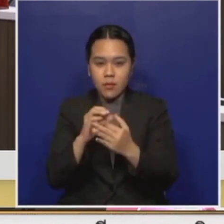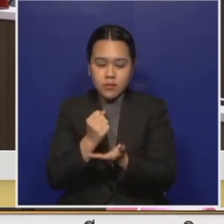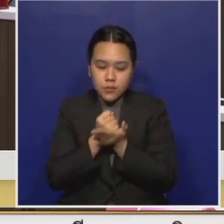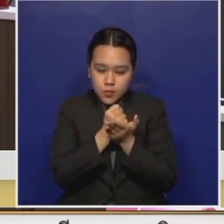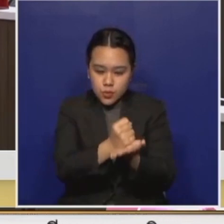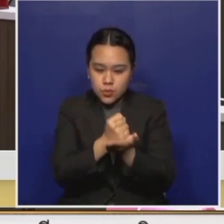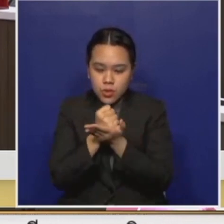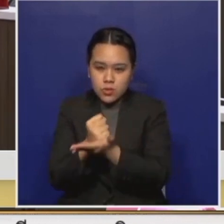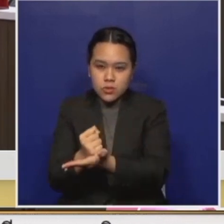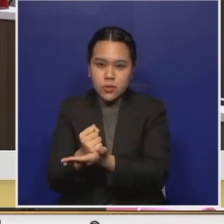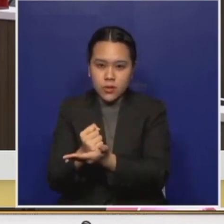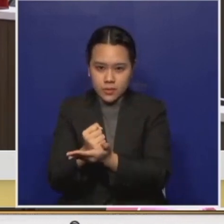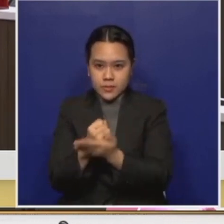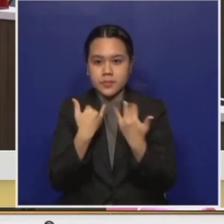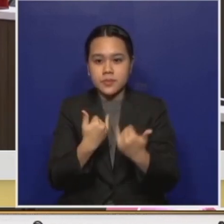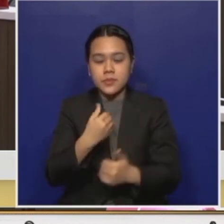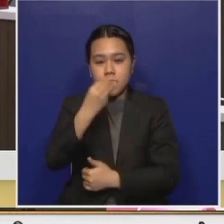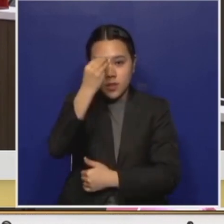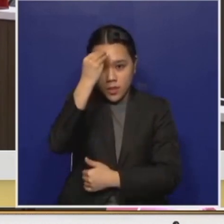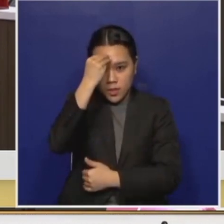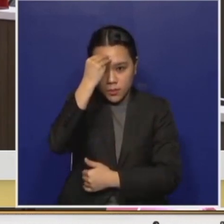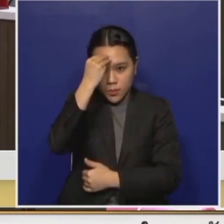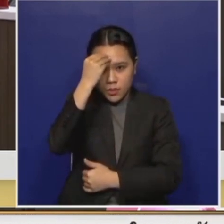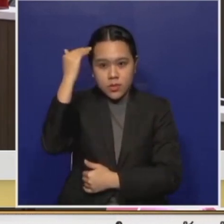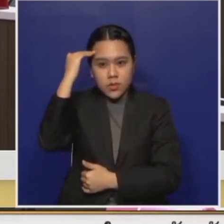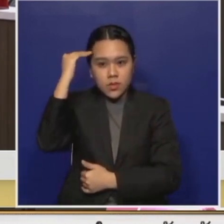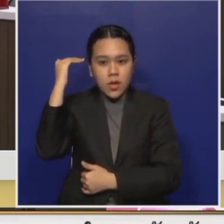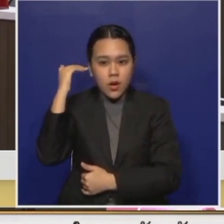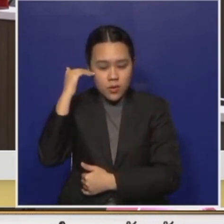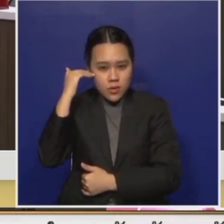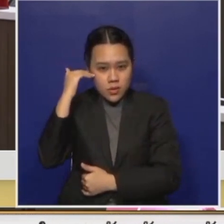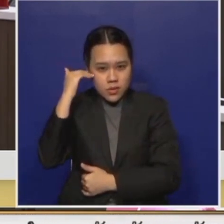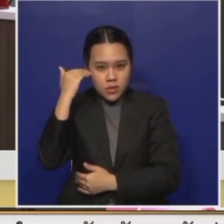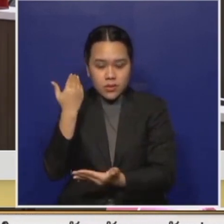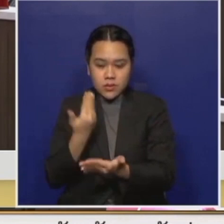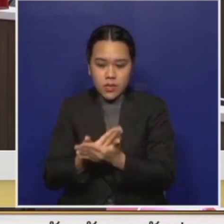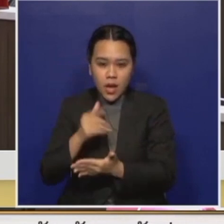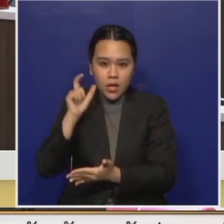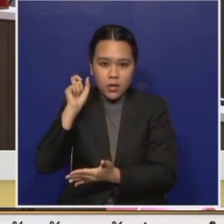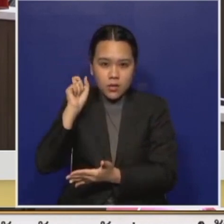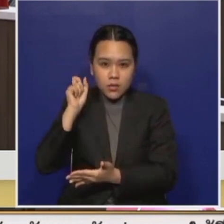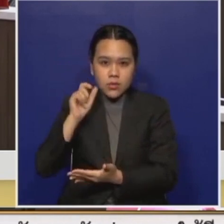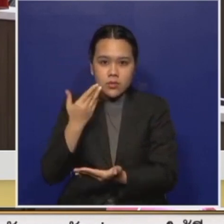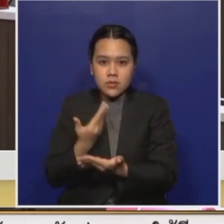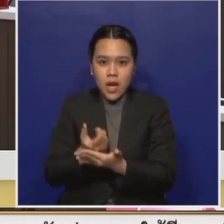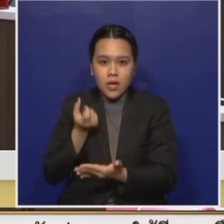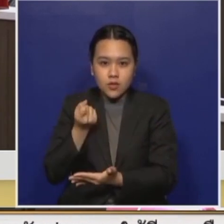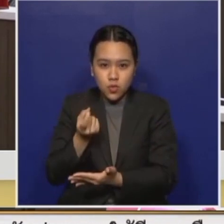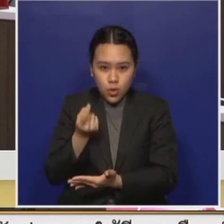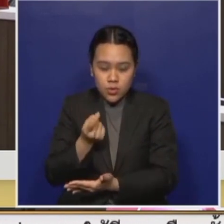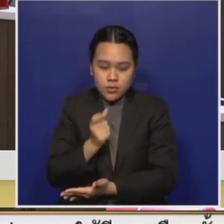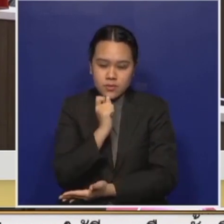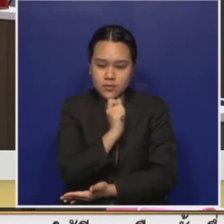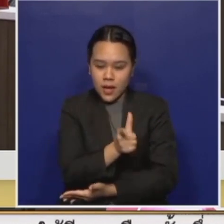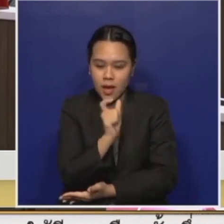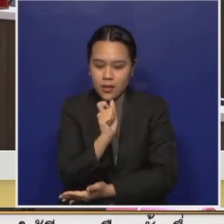ธรธซาไครับ ญี่ปุนเกาหลประเทศอื่ เขาให้เปเงิสดครับตรงกัคามต้องการที่